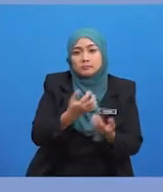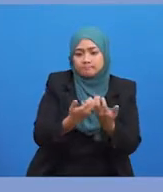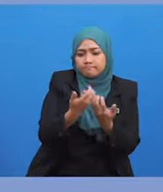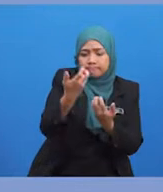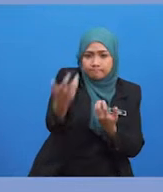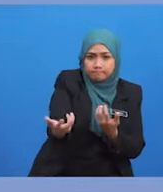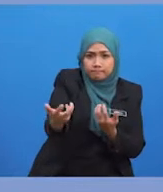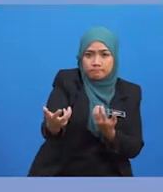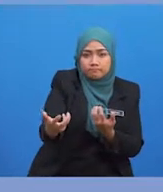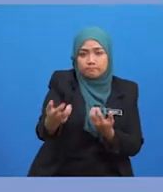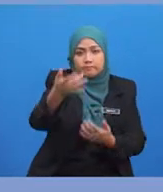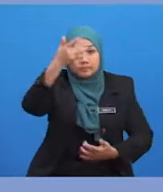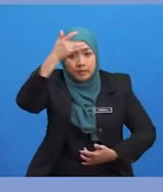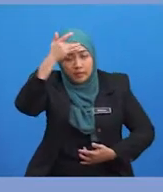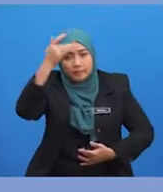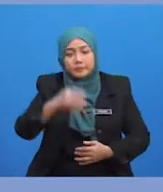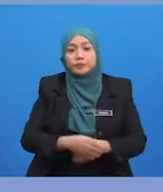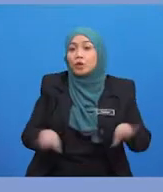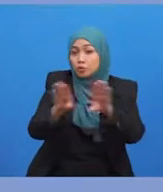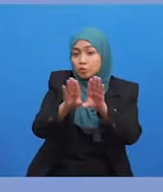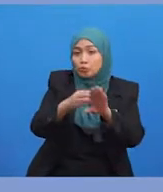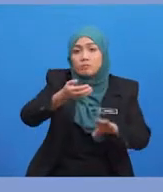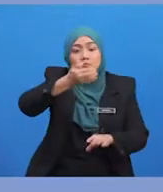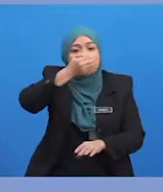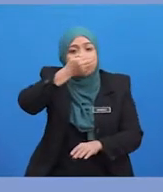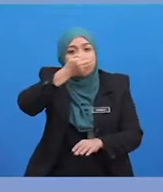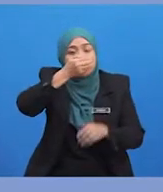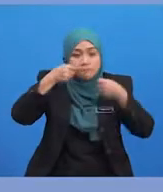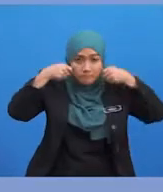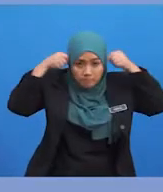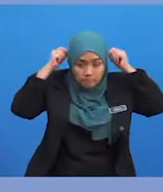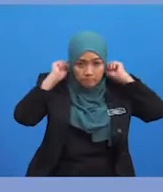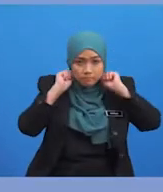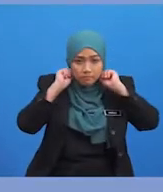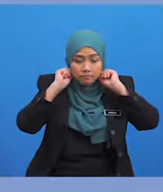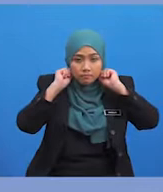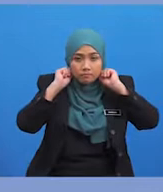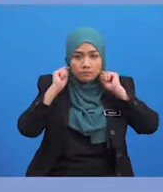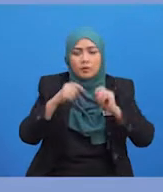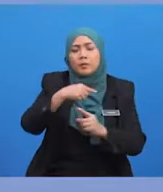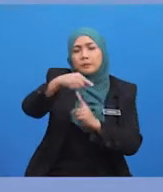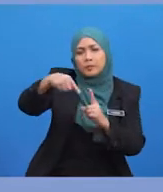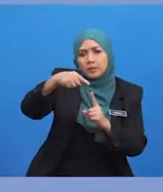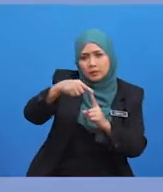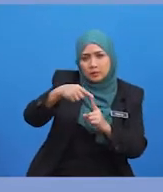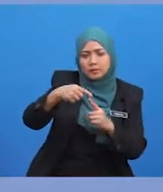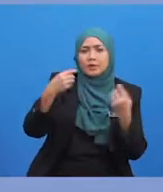Menutup hidung dan mulut dengan pelitup muka terutamanya semasa wabak